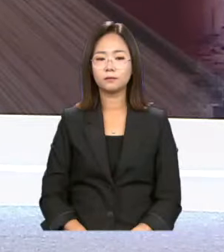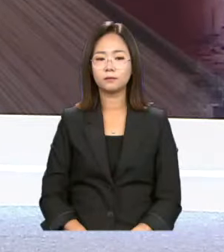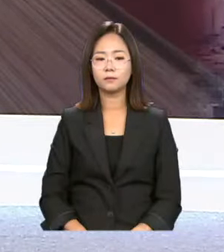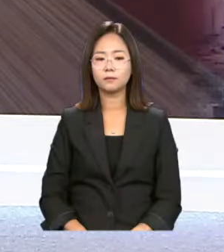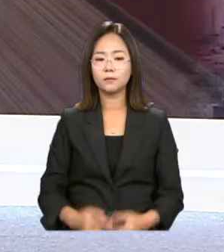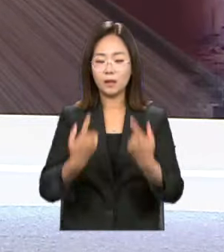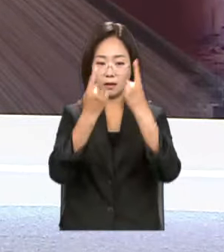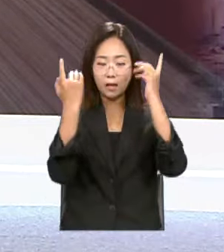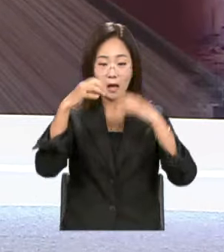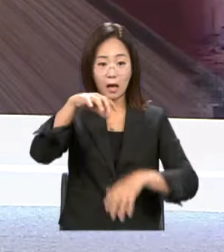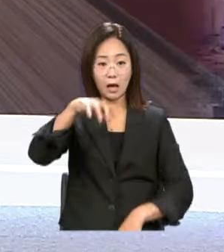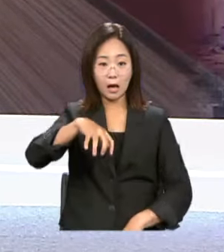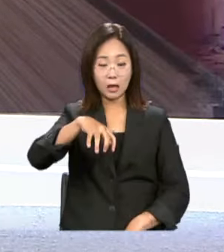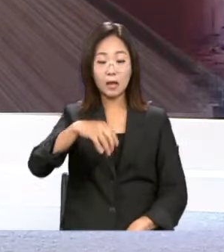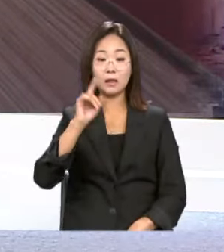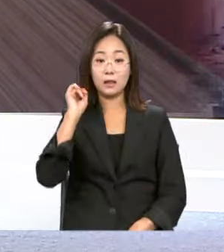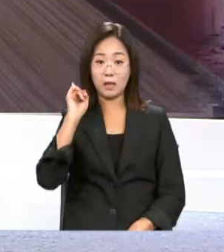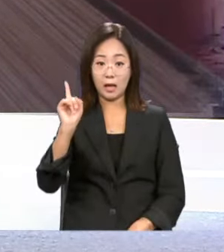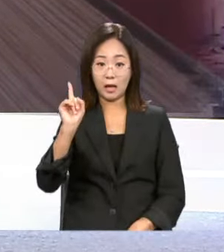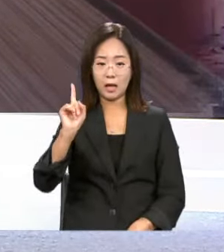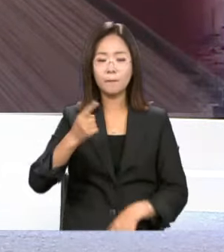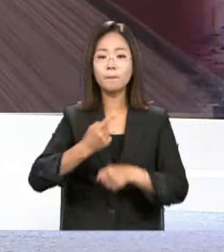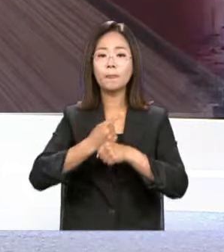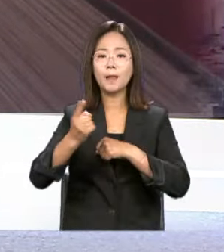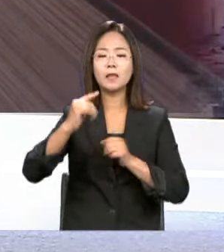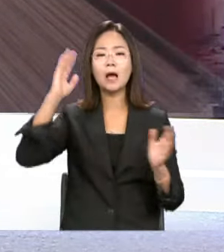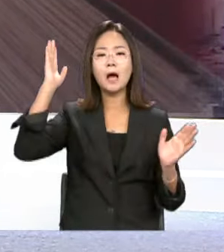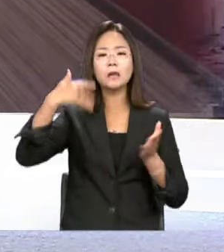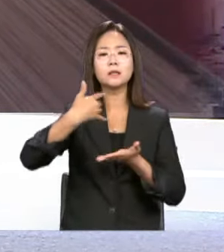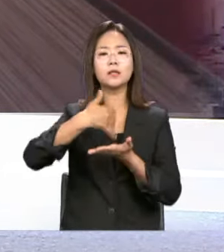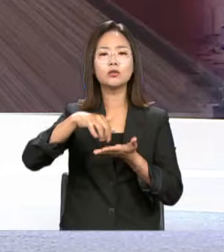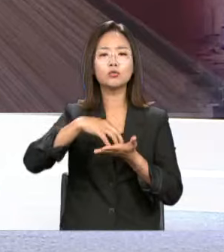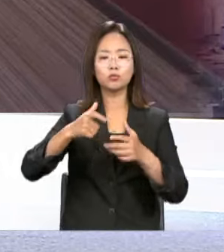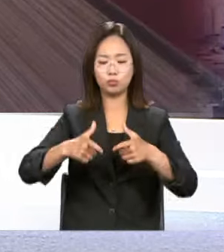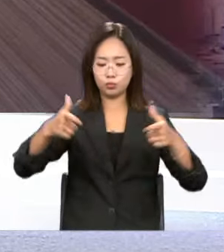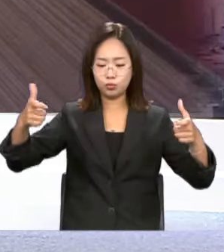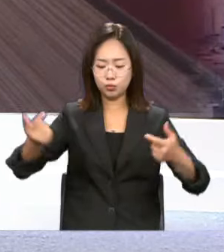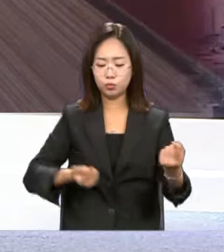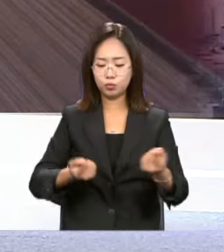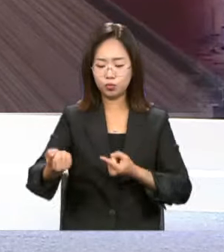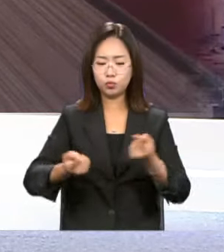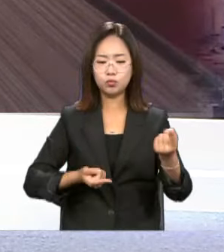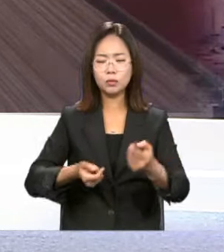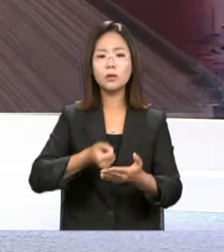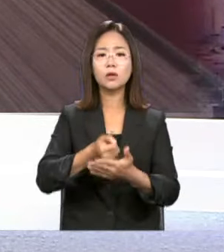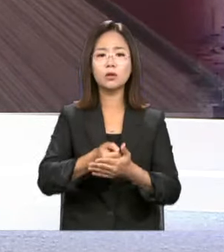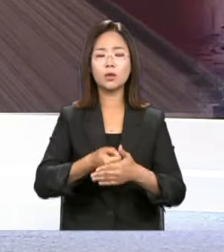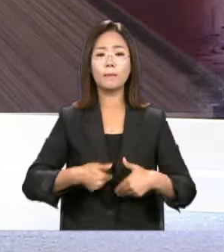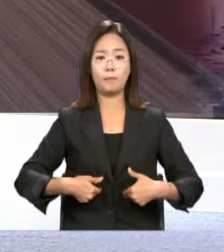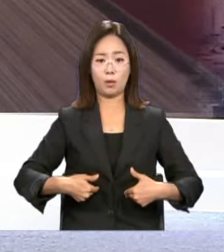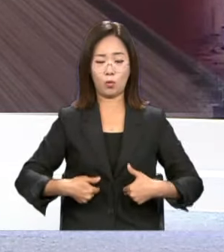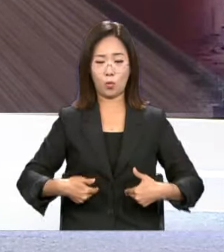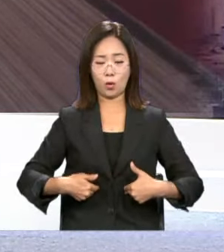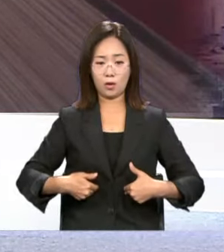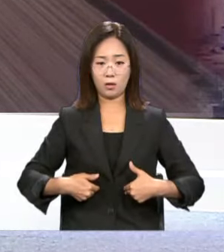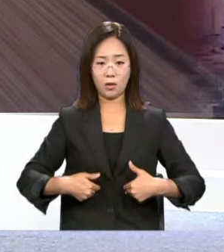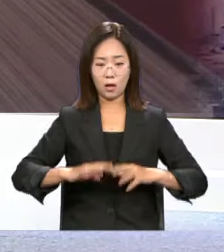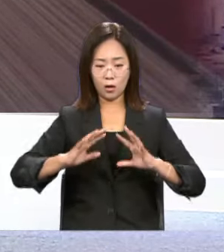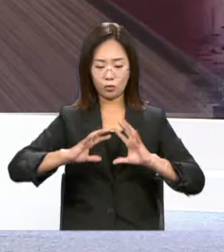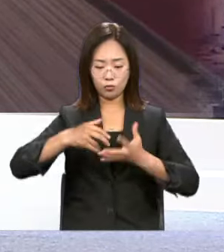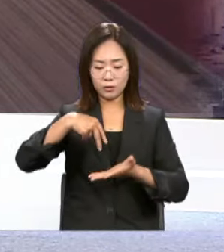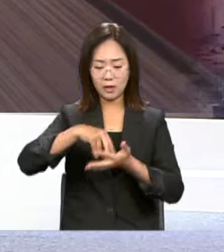한편 대학들은 내일까지 내년도 의대 학생수를 얼마나 늘릴지 증원 규모를 결정해야 합니다 그런데